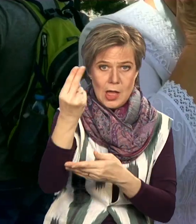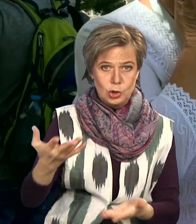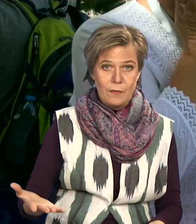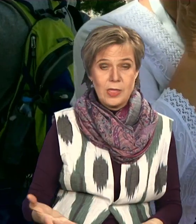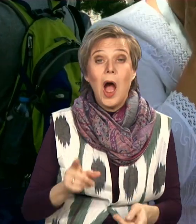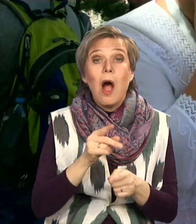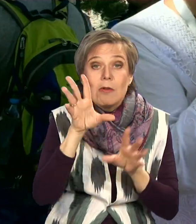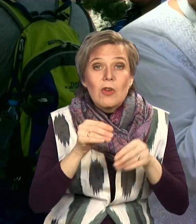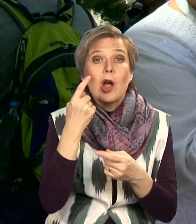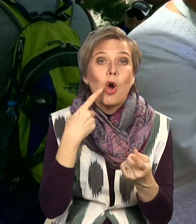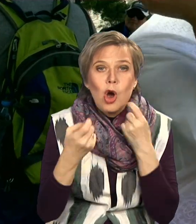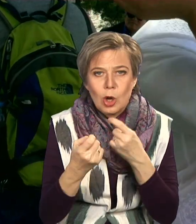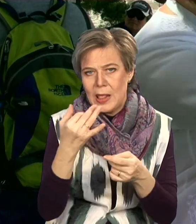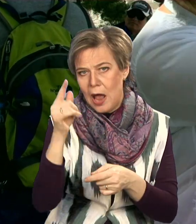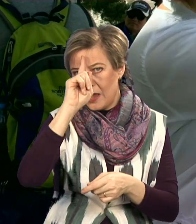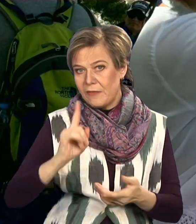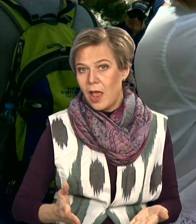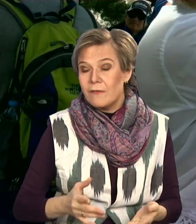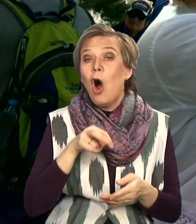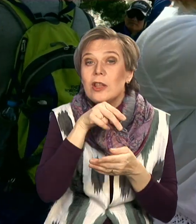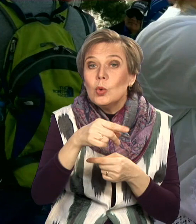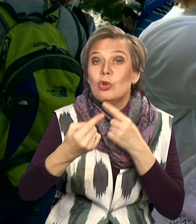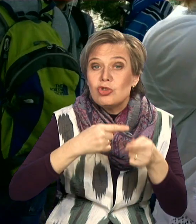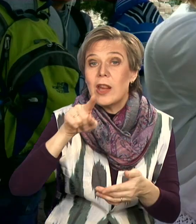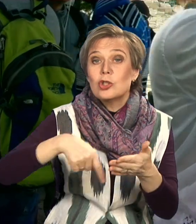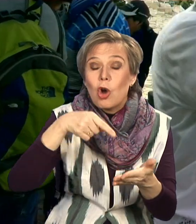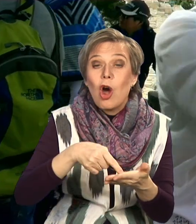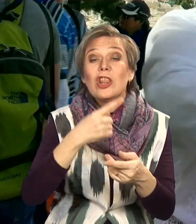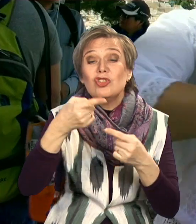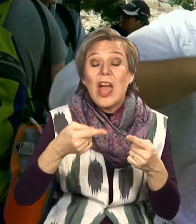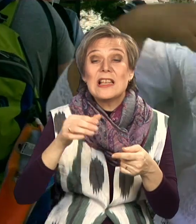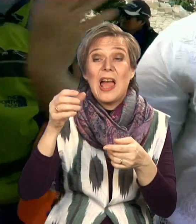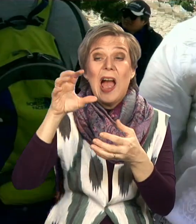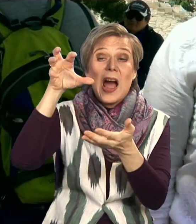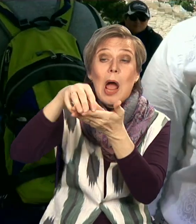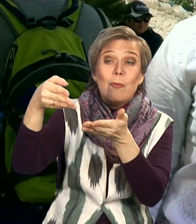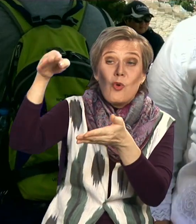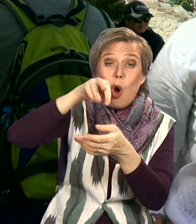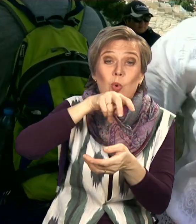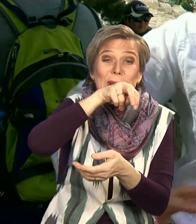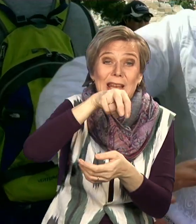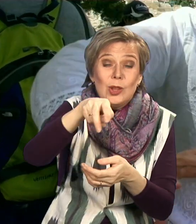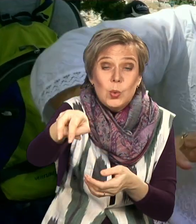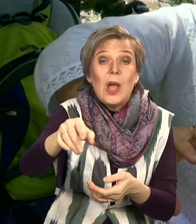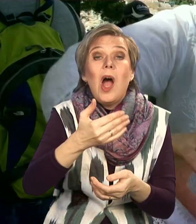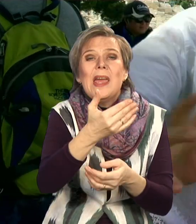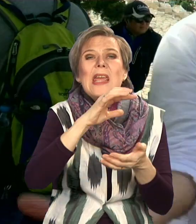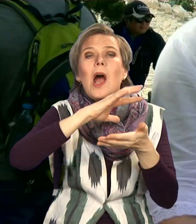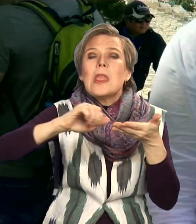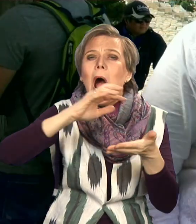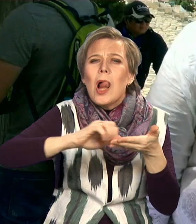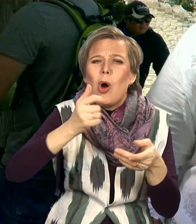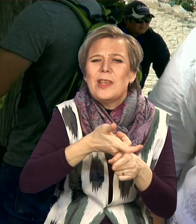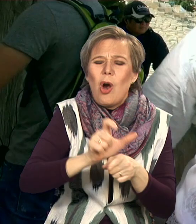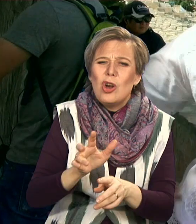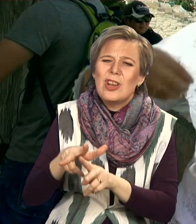евреев оскорбление невероятное. И они идут через город, они идут через храмовую гору. Эти легионеры, их налоги становятся все более и